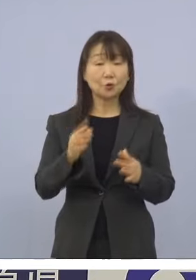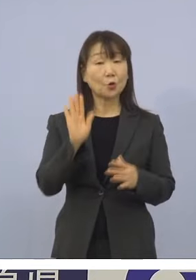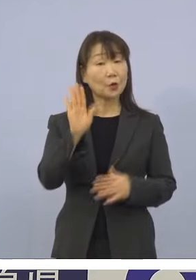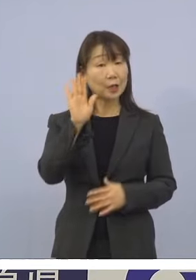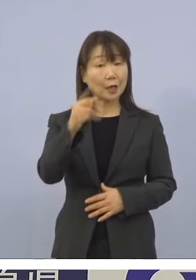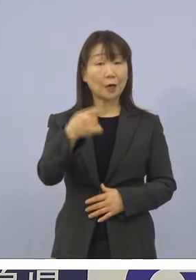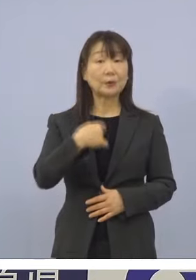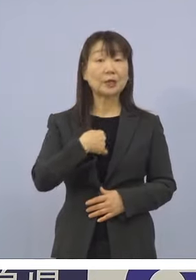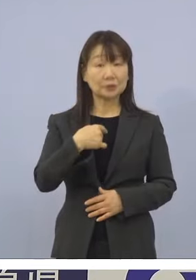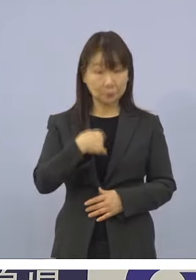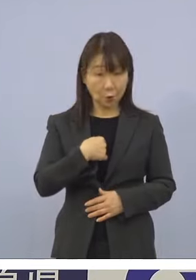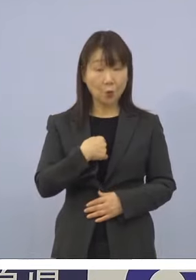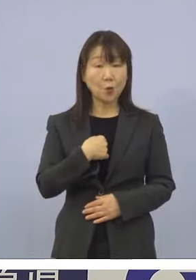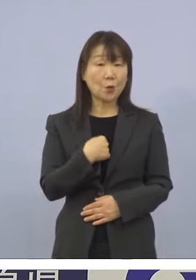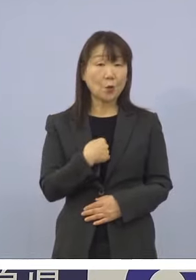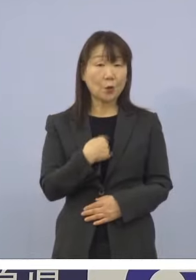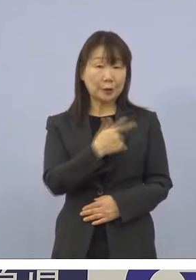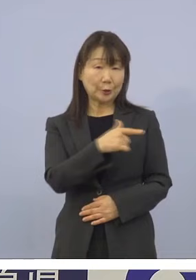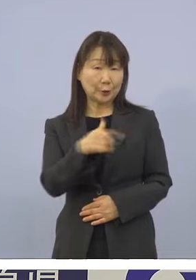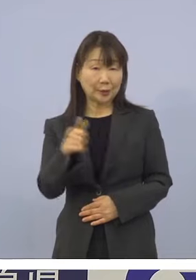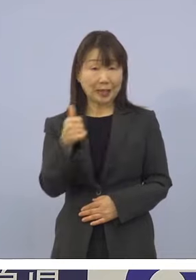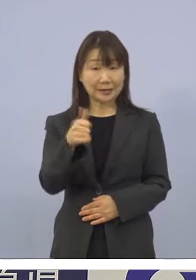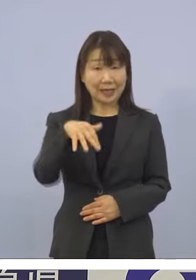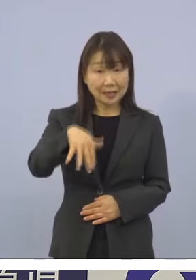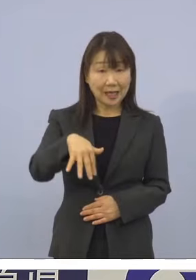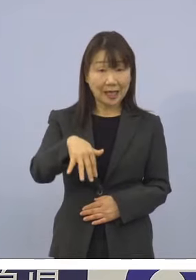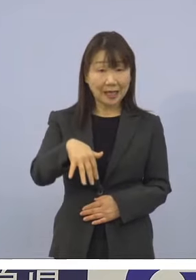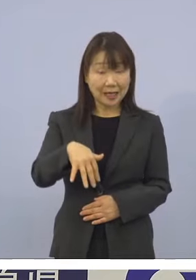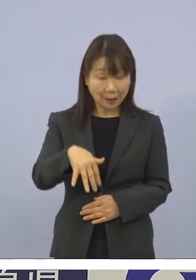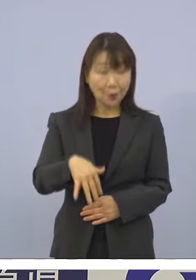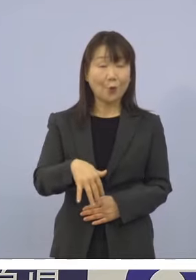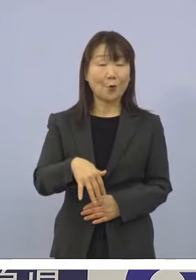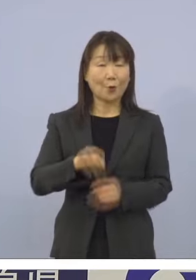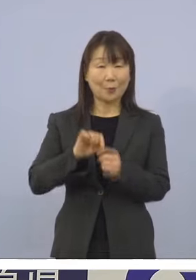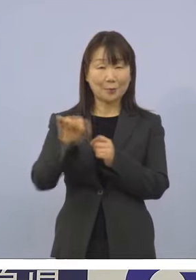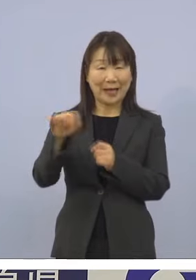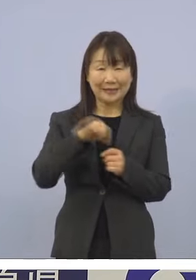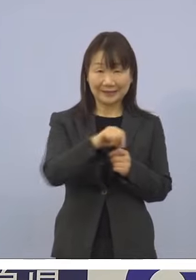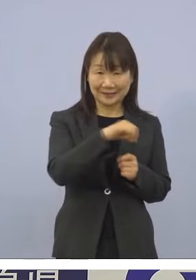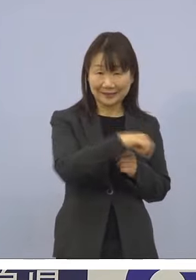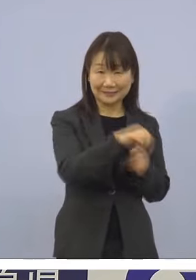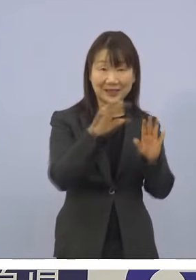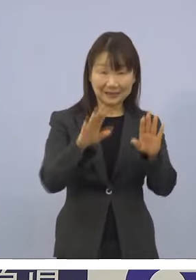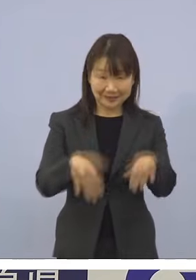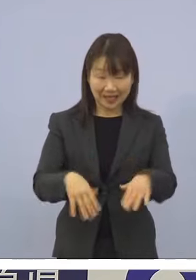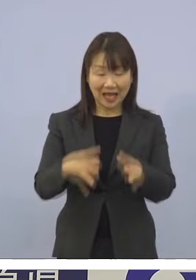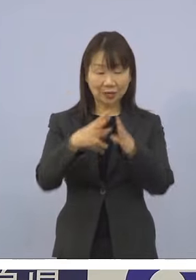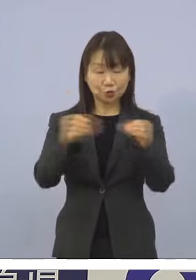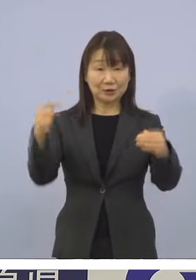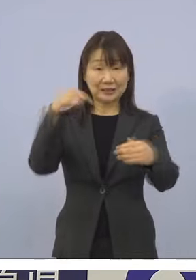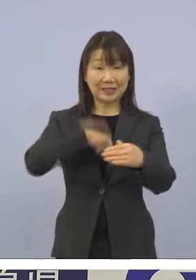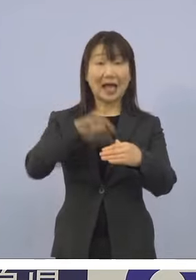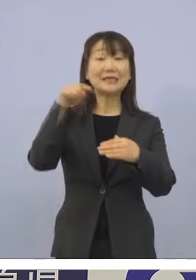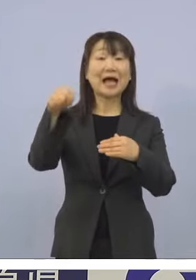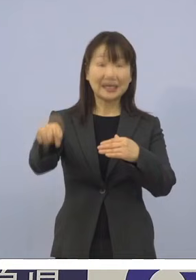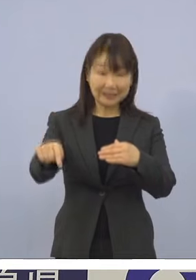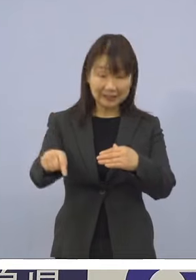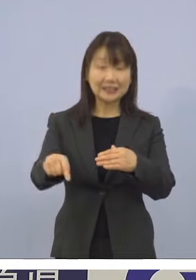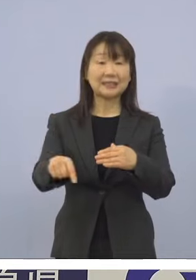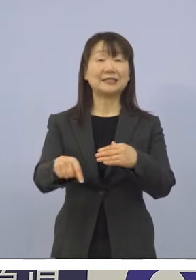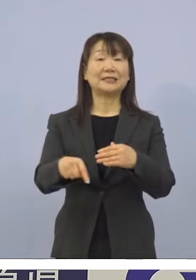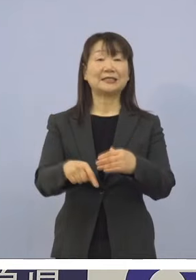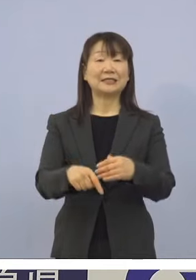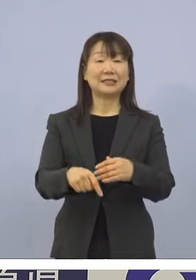なあの種を去年から任せていただいてまして、国内外にですね、そういった拠